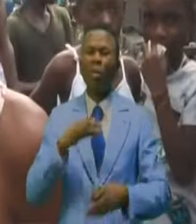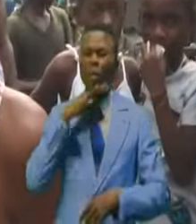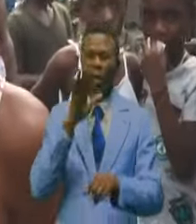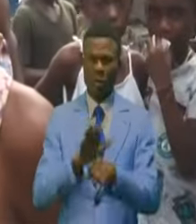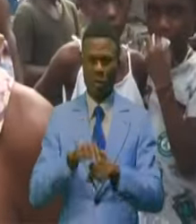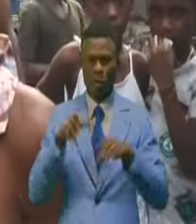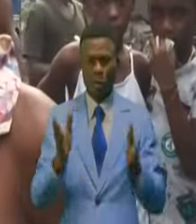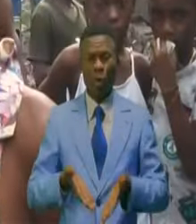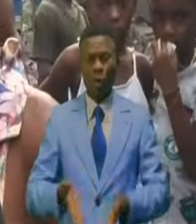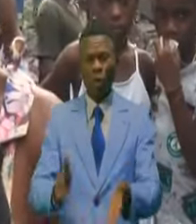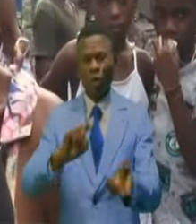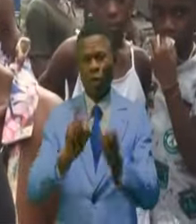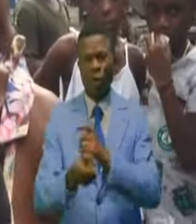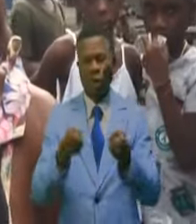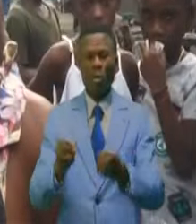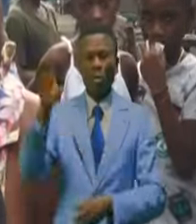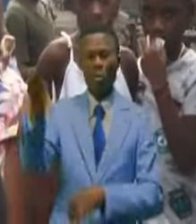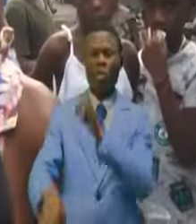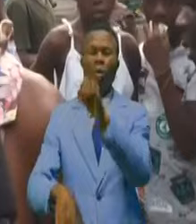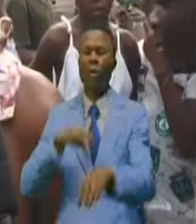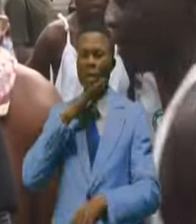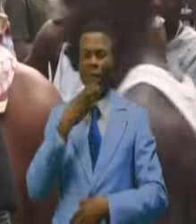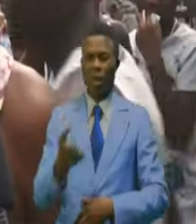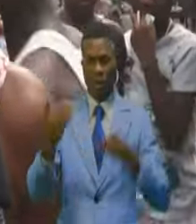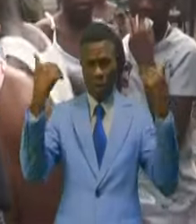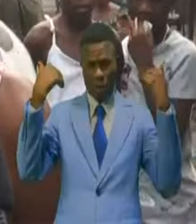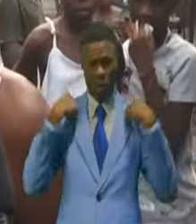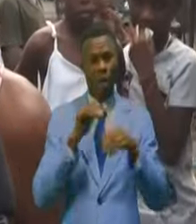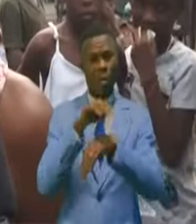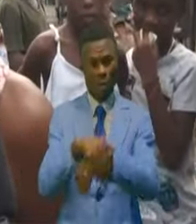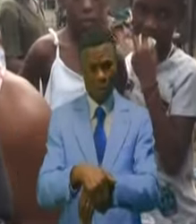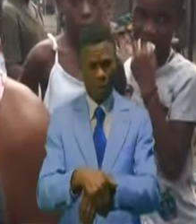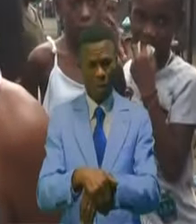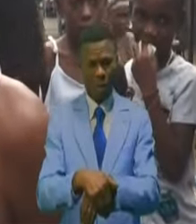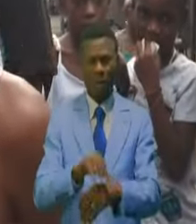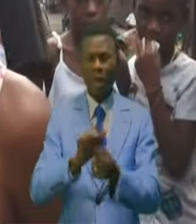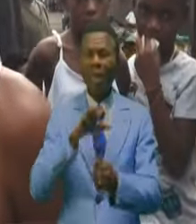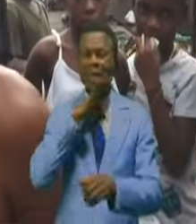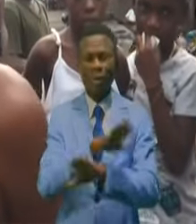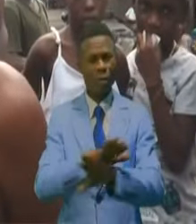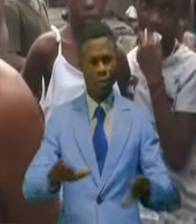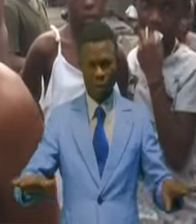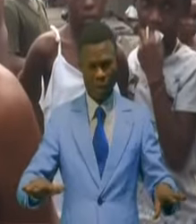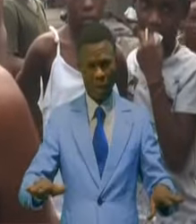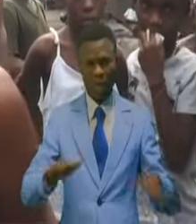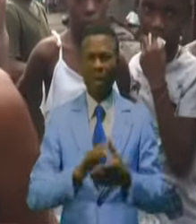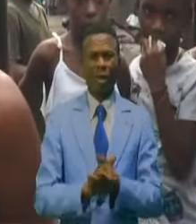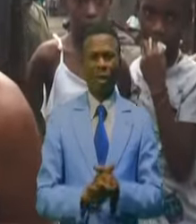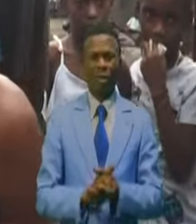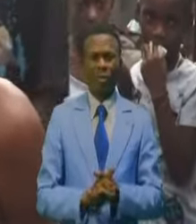Les caniveaux sont transformés en poubelles. Si l'autorité s'implique, il n'y aura pas ces